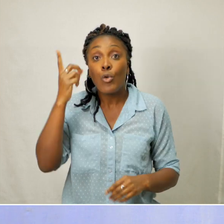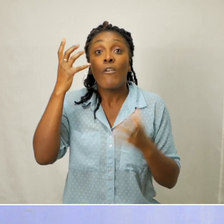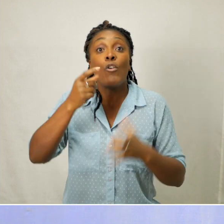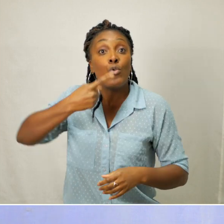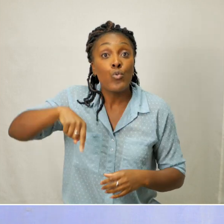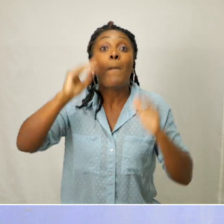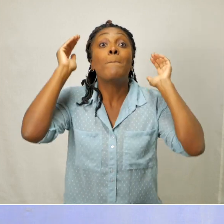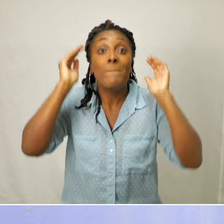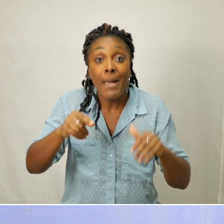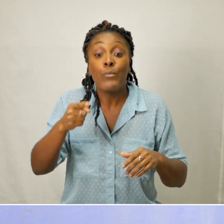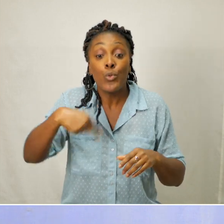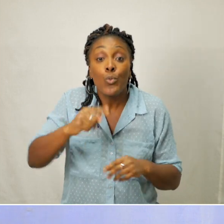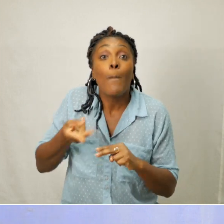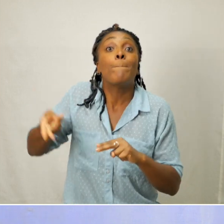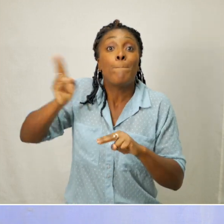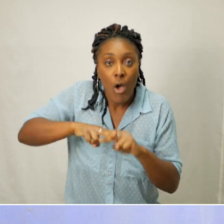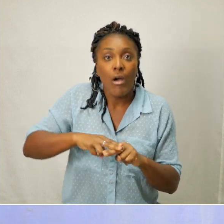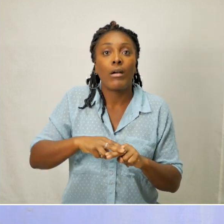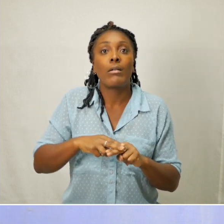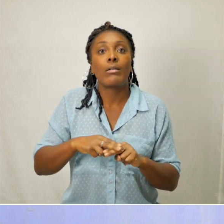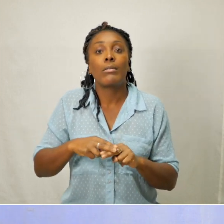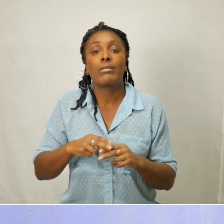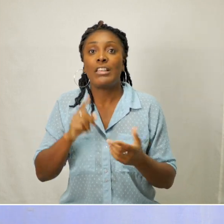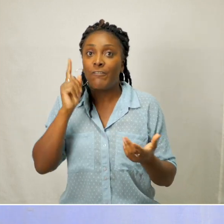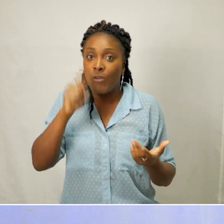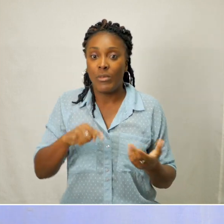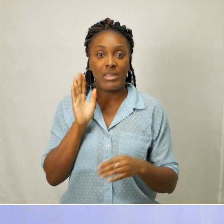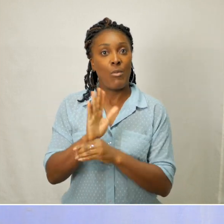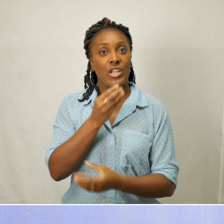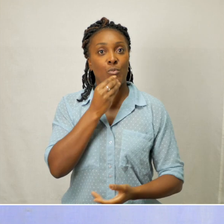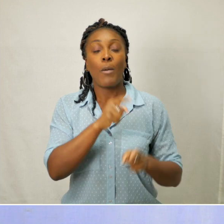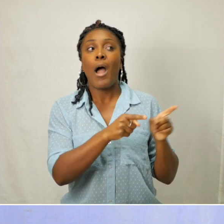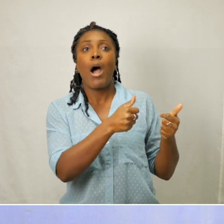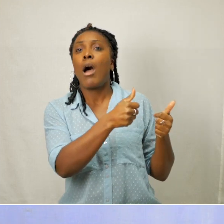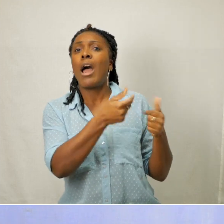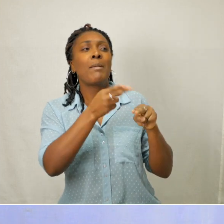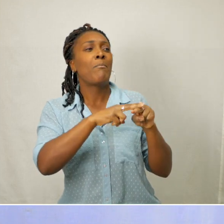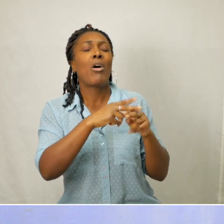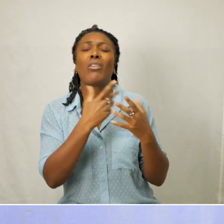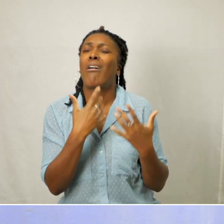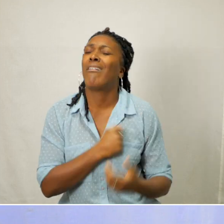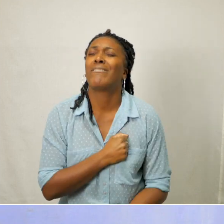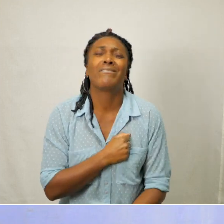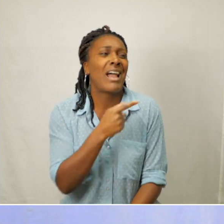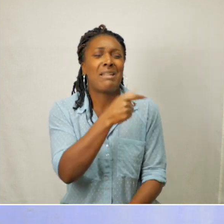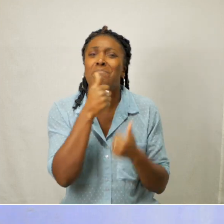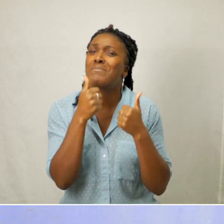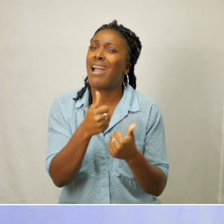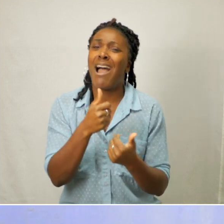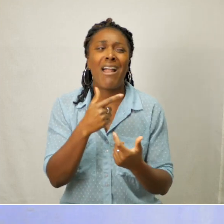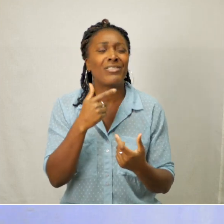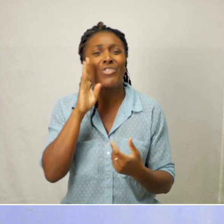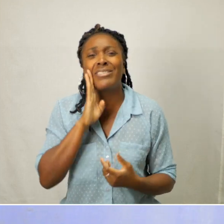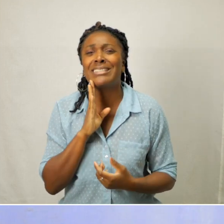qu'on laisse derrière nous un témoignage à notre famille, un témoignage à l'Église, un témoignage à tous ceux qui nous entourent, qui nous connaissent et qui puissent entendre parler